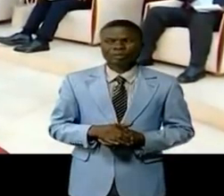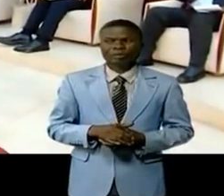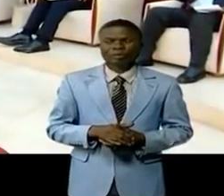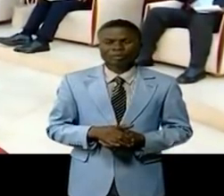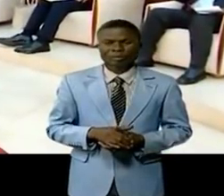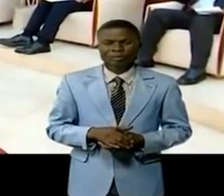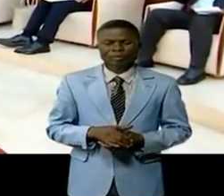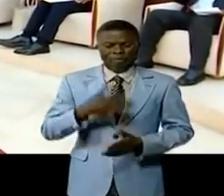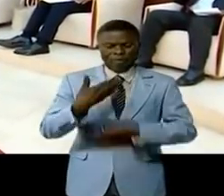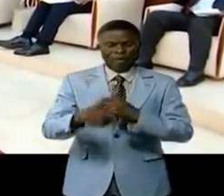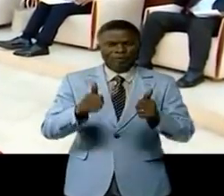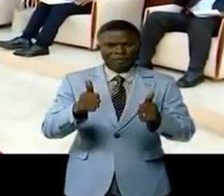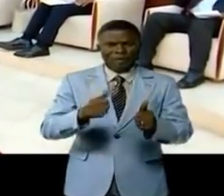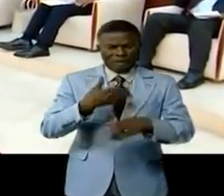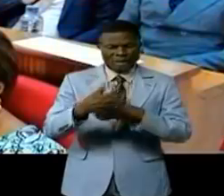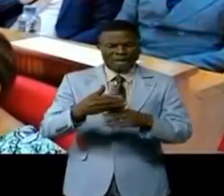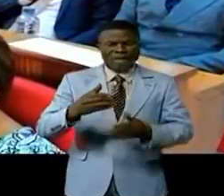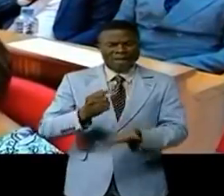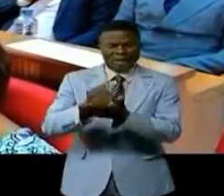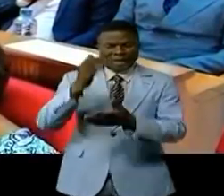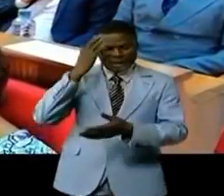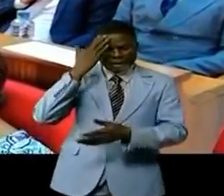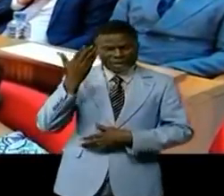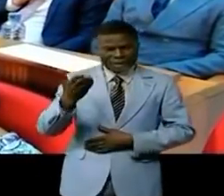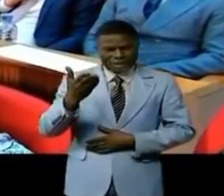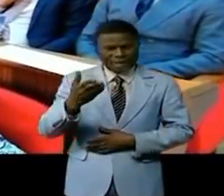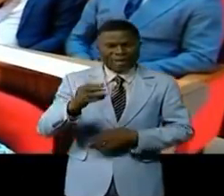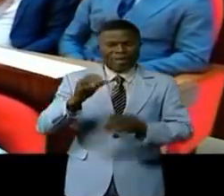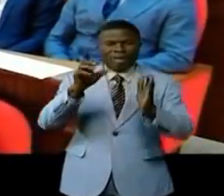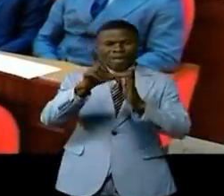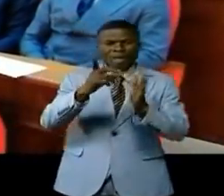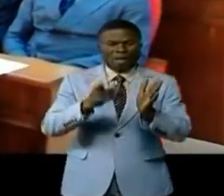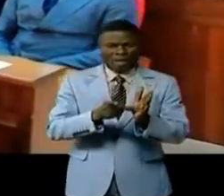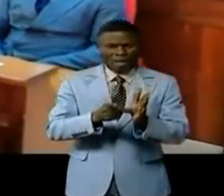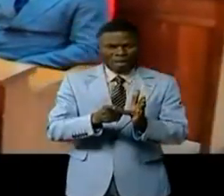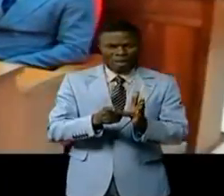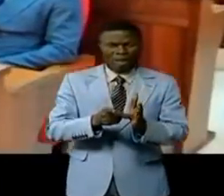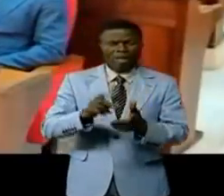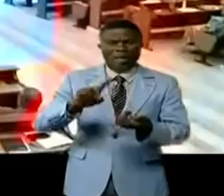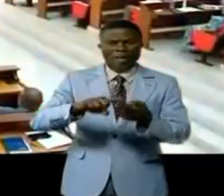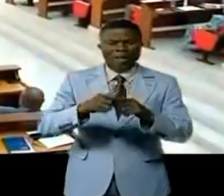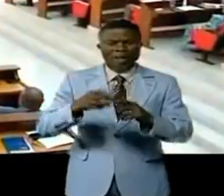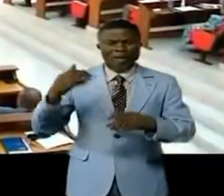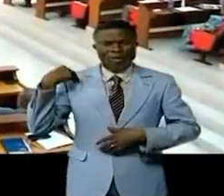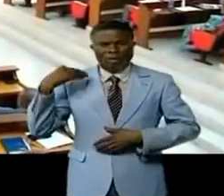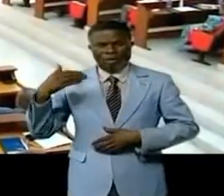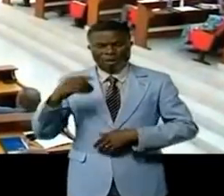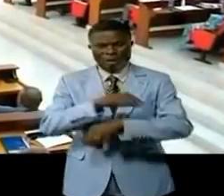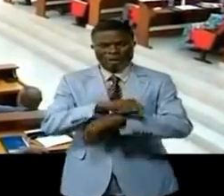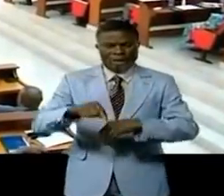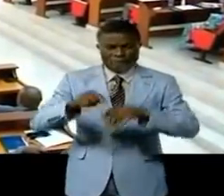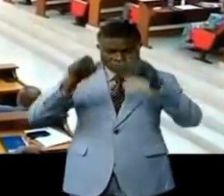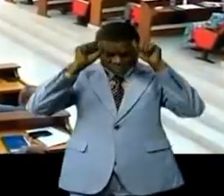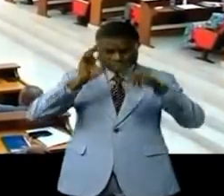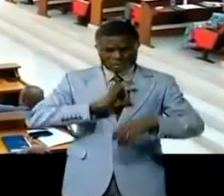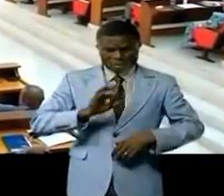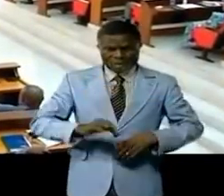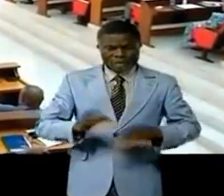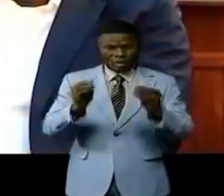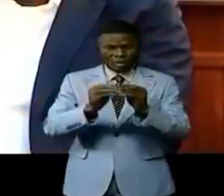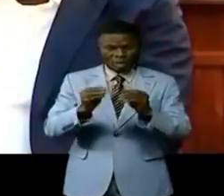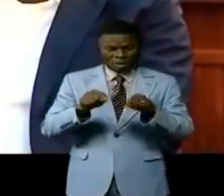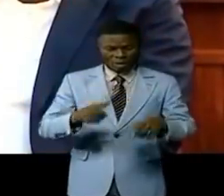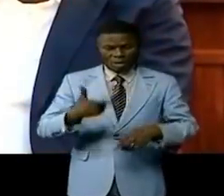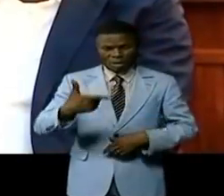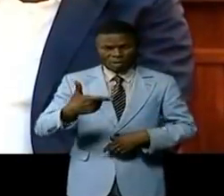Bien faire et le faire savoir. C'est autour de ce principe sacro-saint des relations publiques que le cabinet du chef de l'État s'est réuni ce mardi